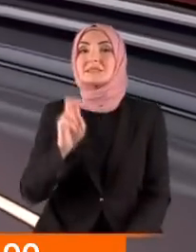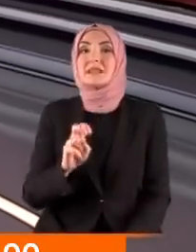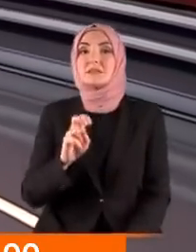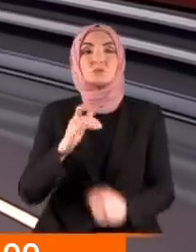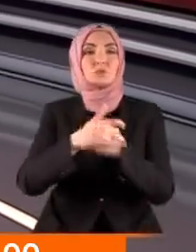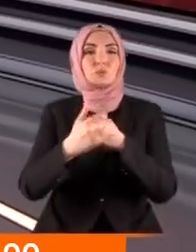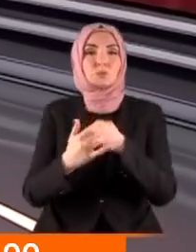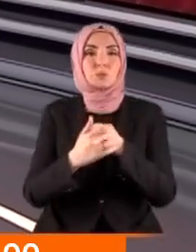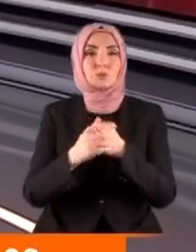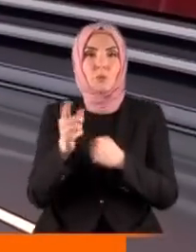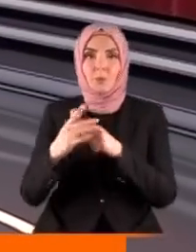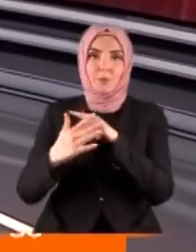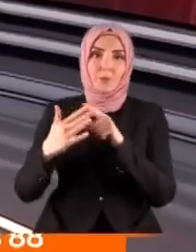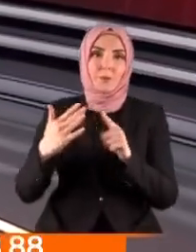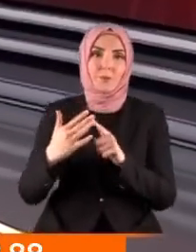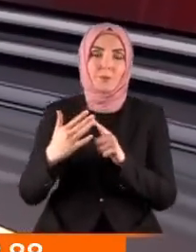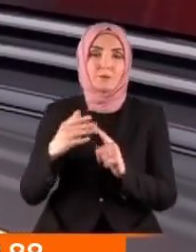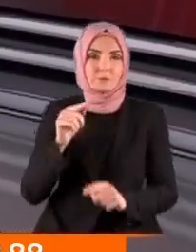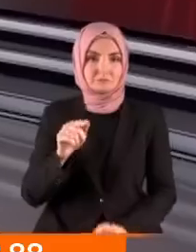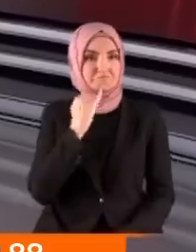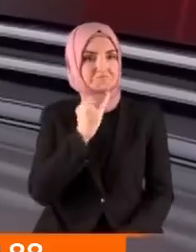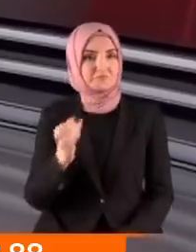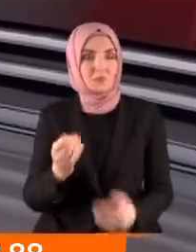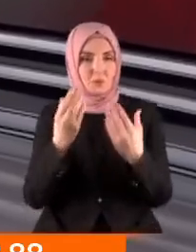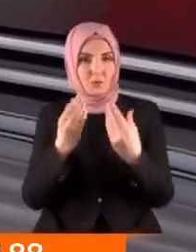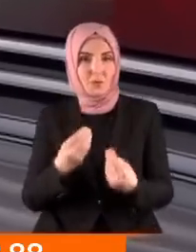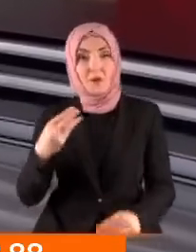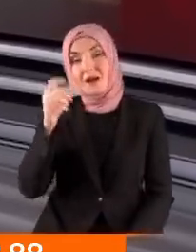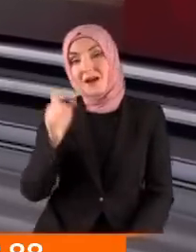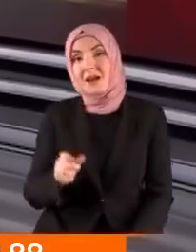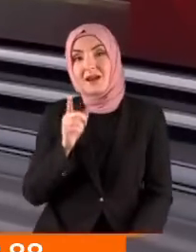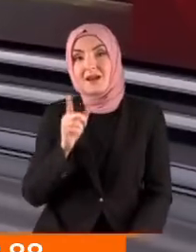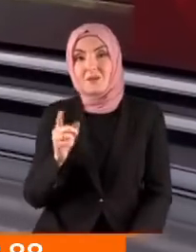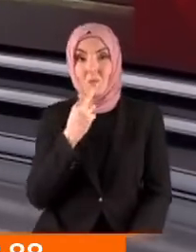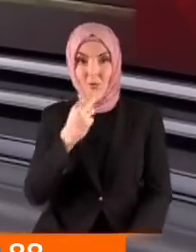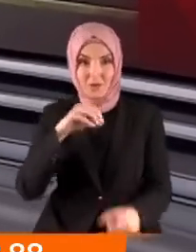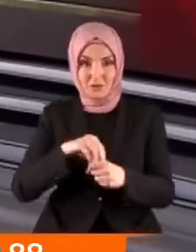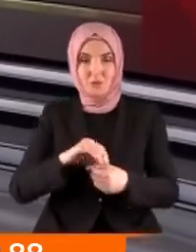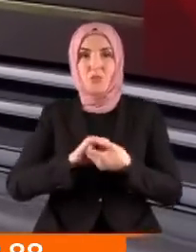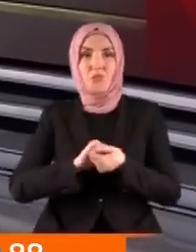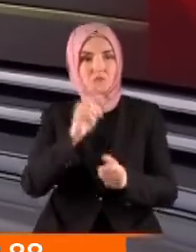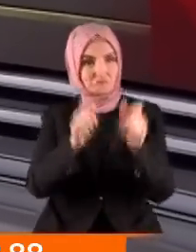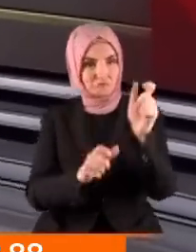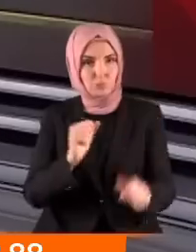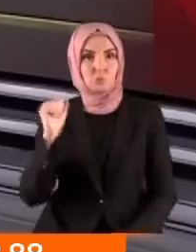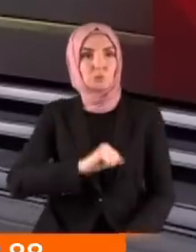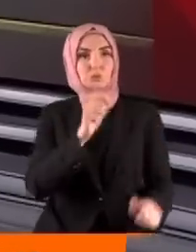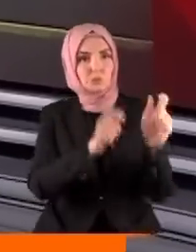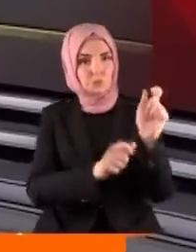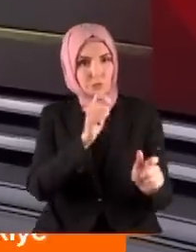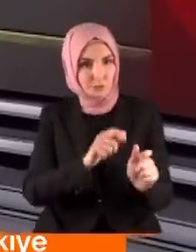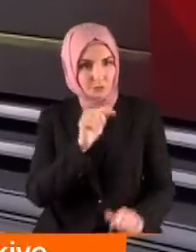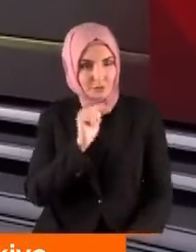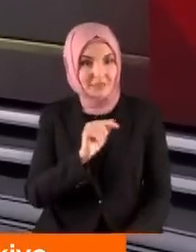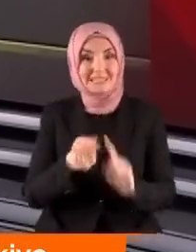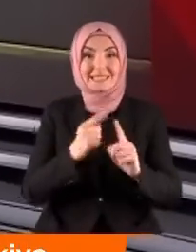isim Cumhurbaşkanı'nın yanındaydı. Erdoğan konuşması sırasında hem dosta hem düşmana hem de siyaseti dergi manşetleriyle